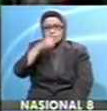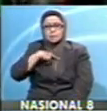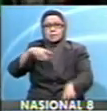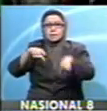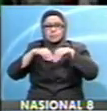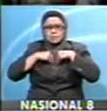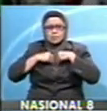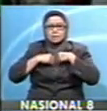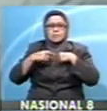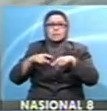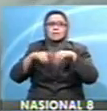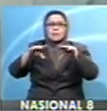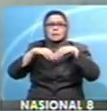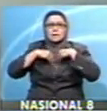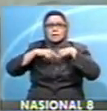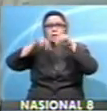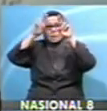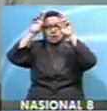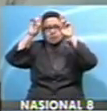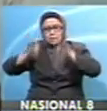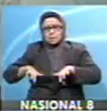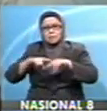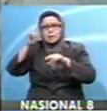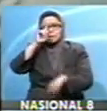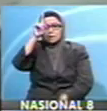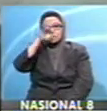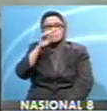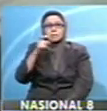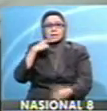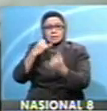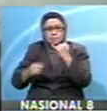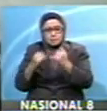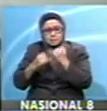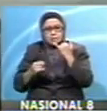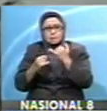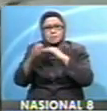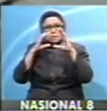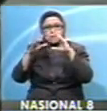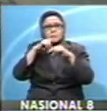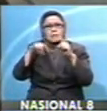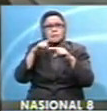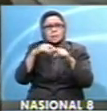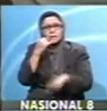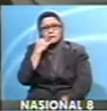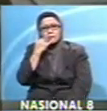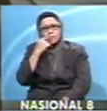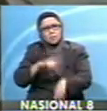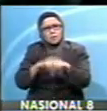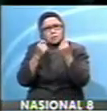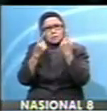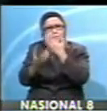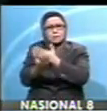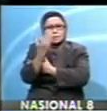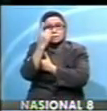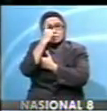sebagai ujian Allah kali terakhir beliau bercakap dengan arwah ketika arwah menelefonnya untuk bertanyakan khabar kira-kira jam 11 pagi semalam arwah